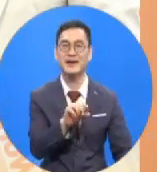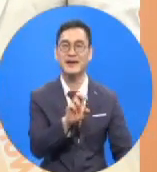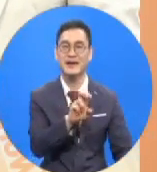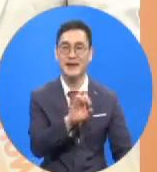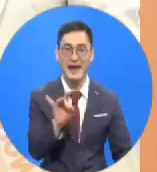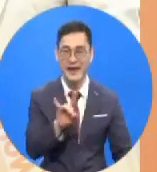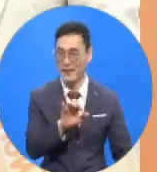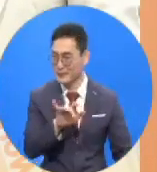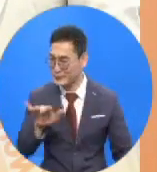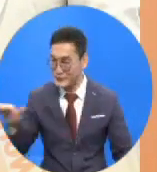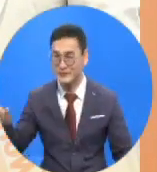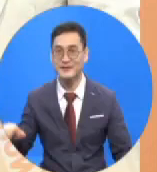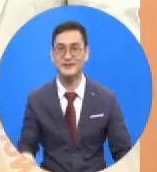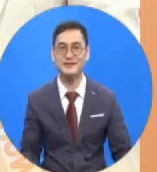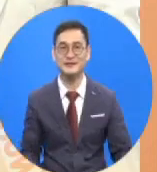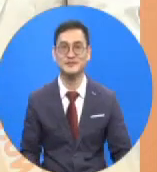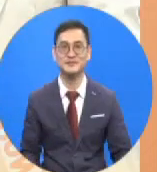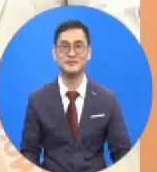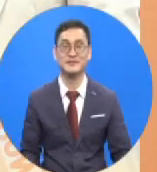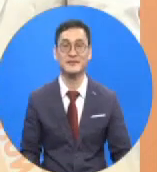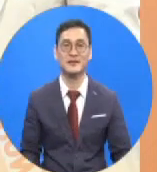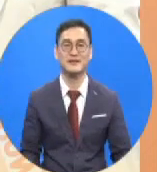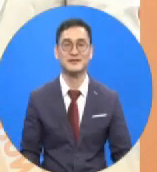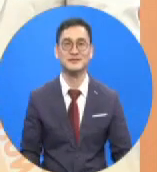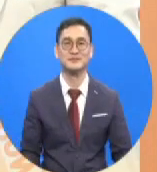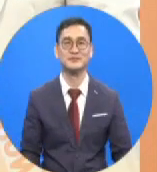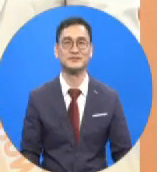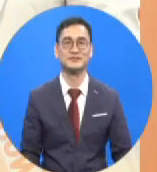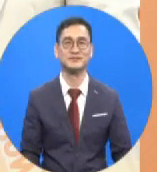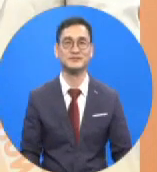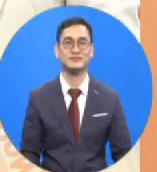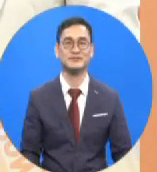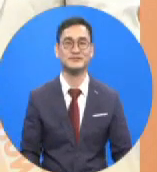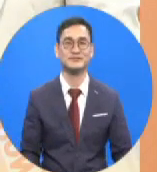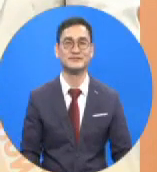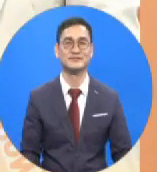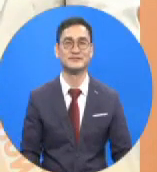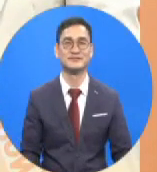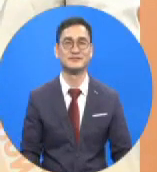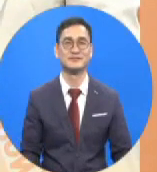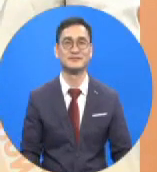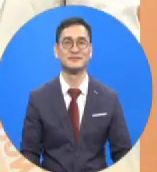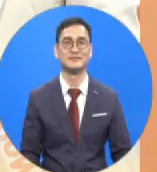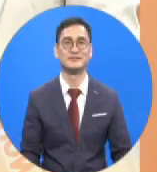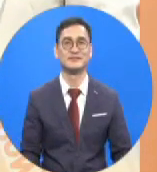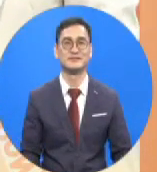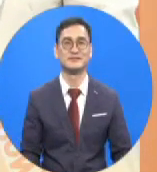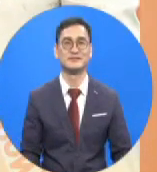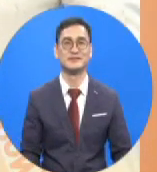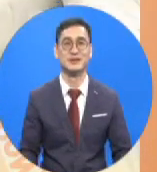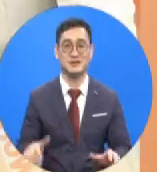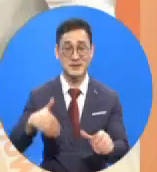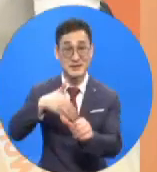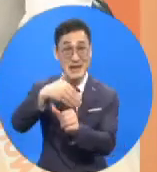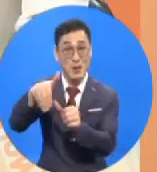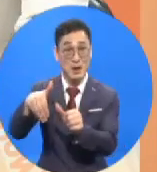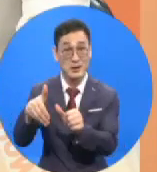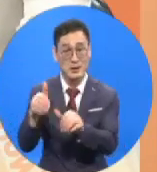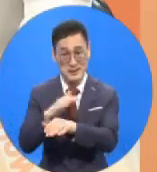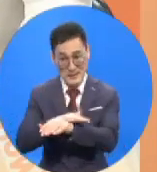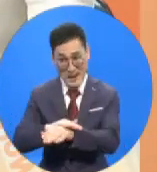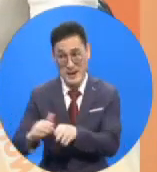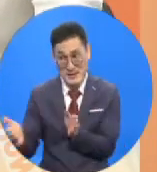어떻게 보면 물론 뭐 어 동의에 대한 사람이 있겠지만 어떻건 사회에 맞게 현재의 문장을 좀